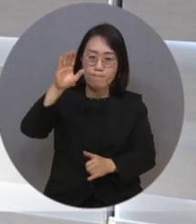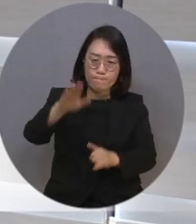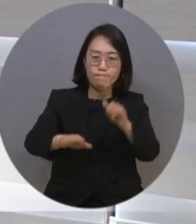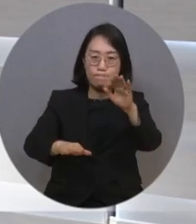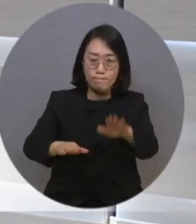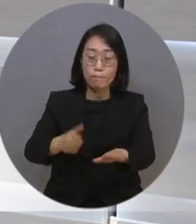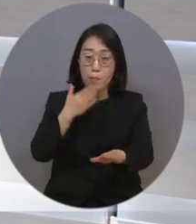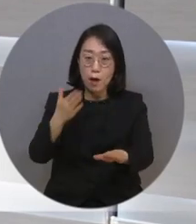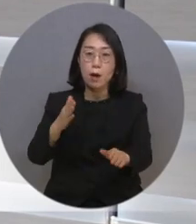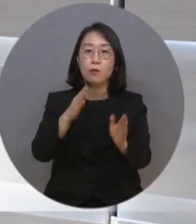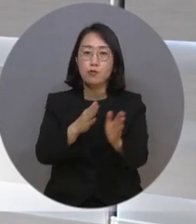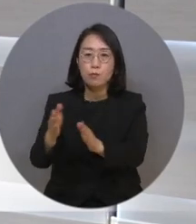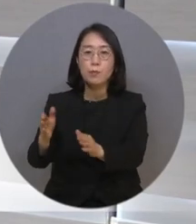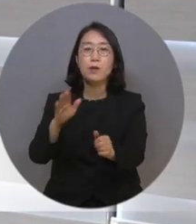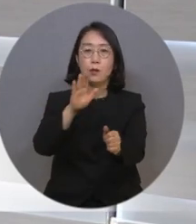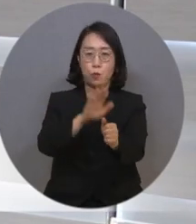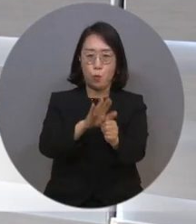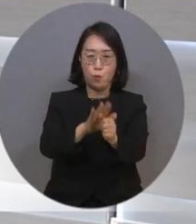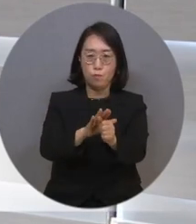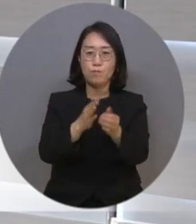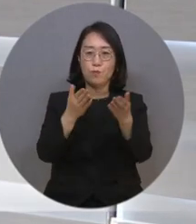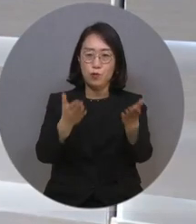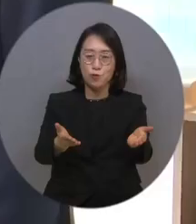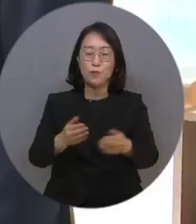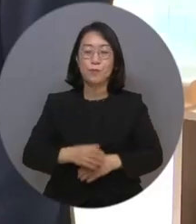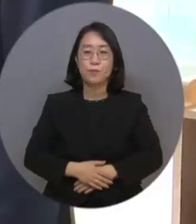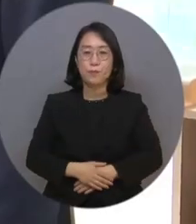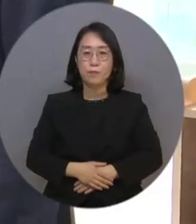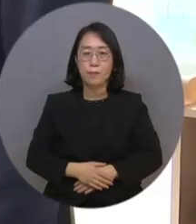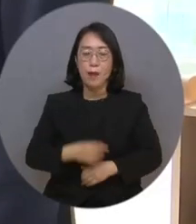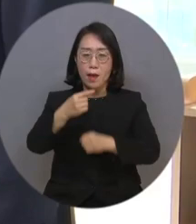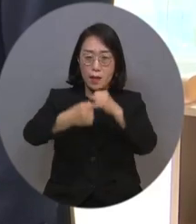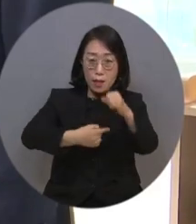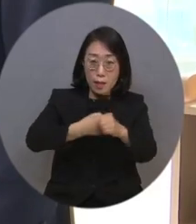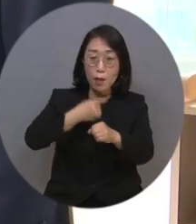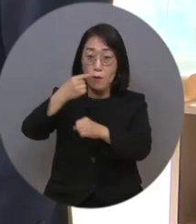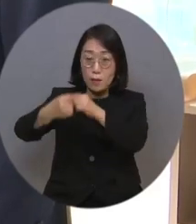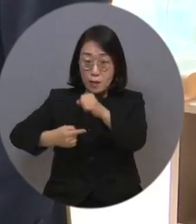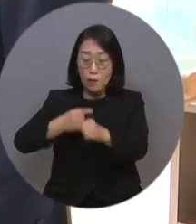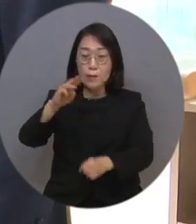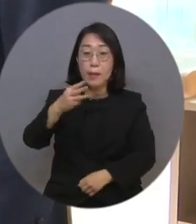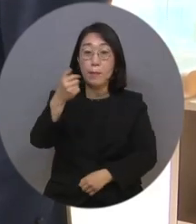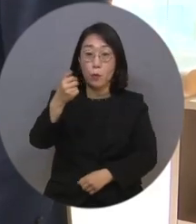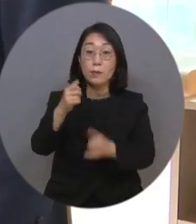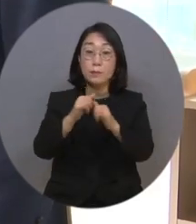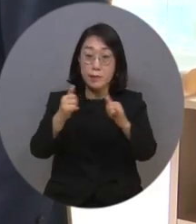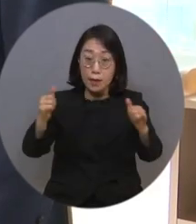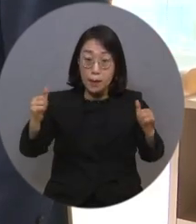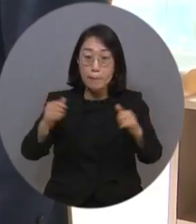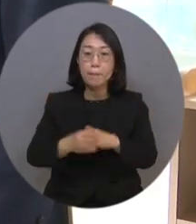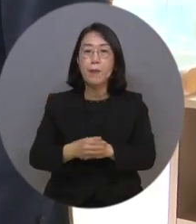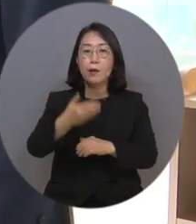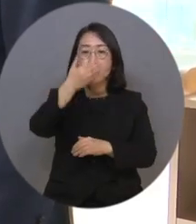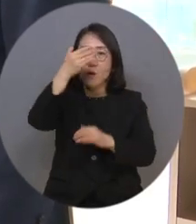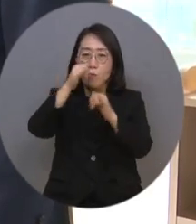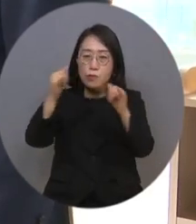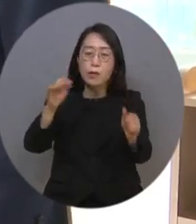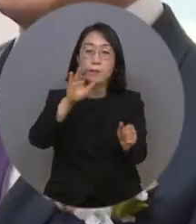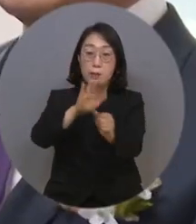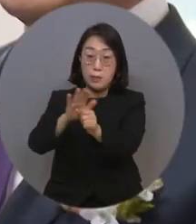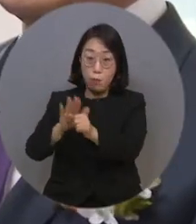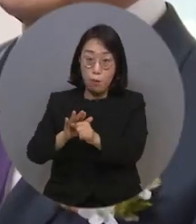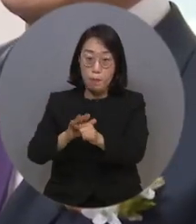있는 준비를 저희가 하도록 하겠습니다. 매년 350여 명의 전남 지역 자립준비 청년을 지원하게